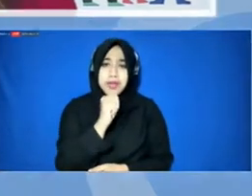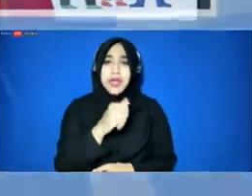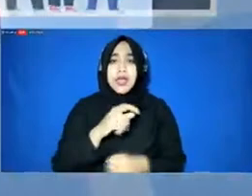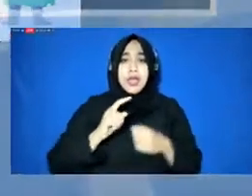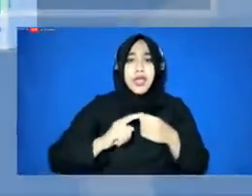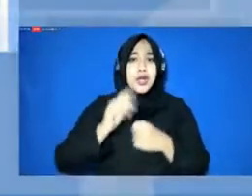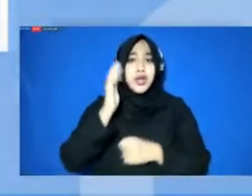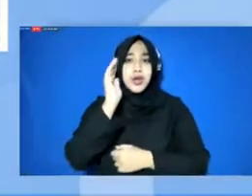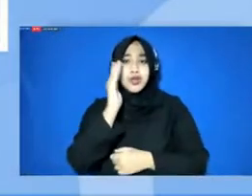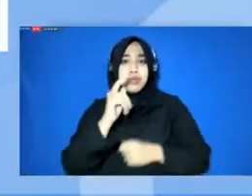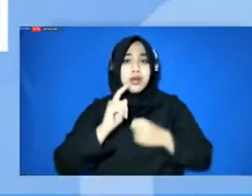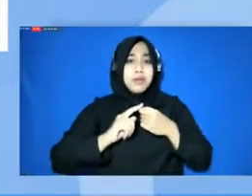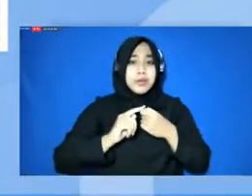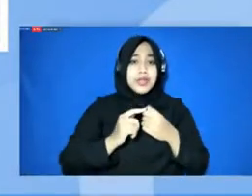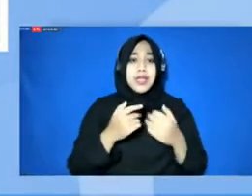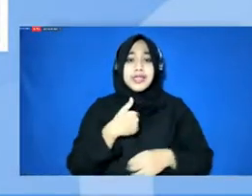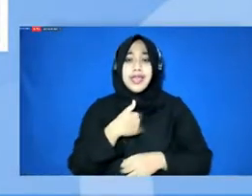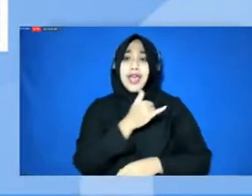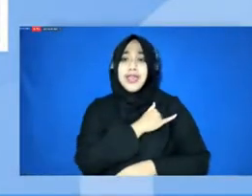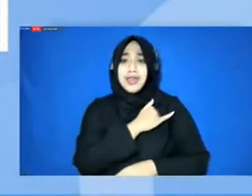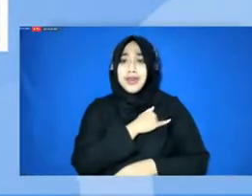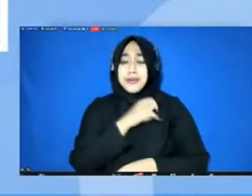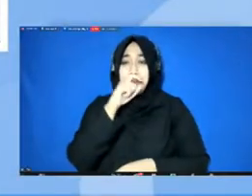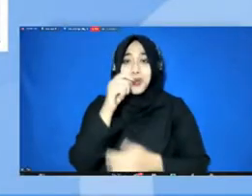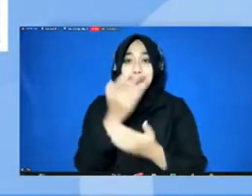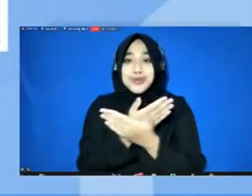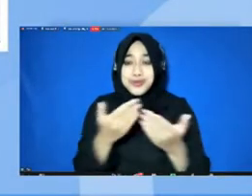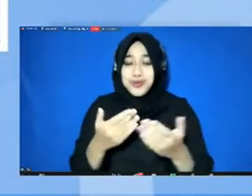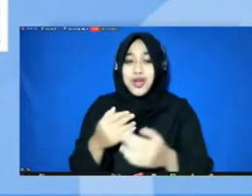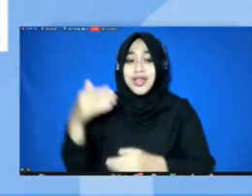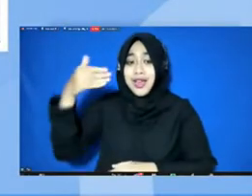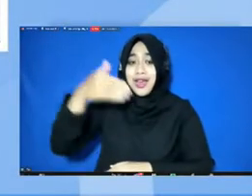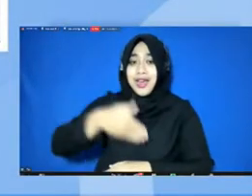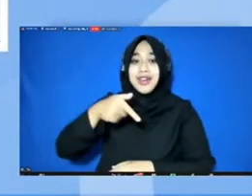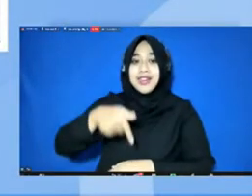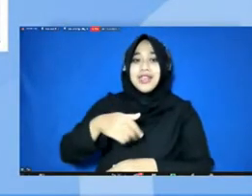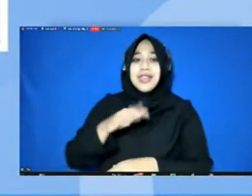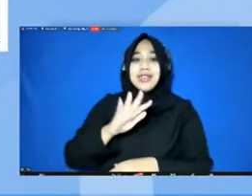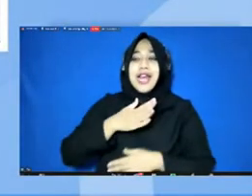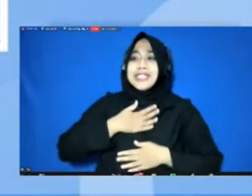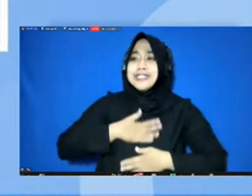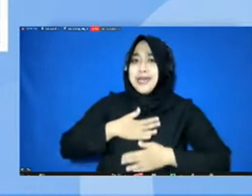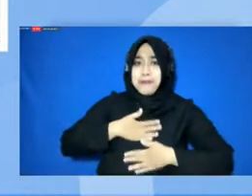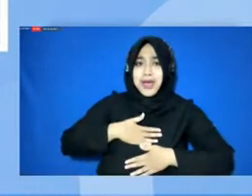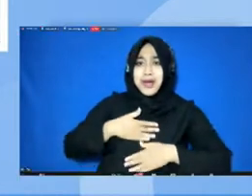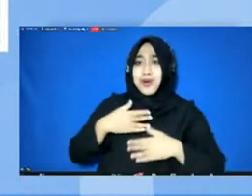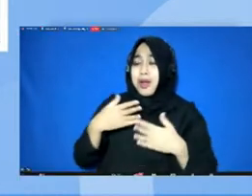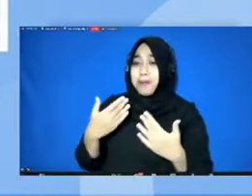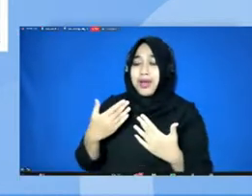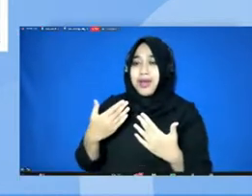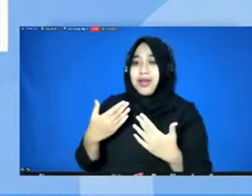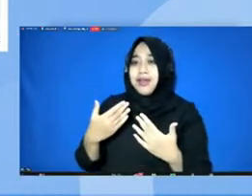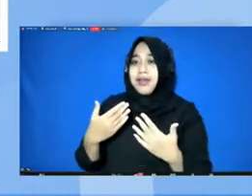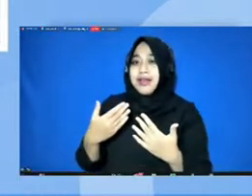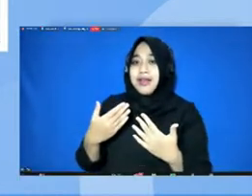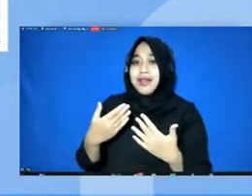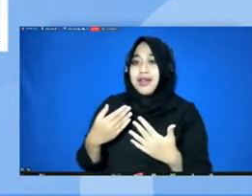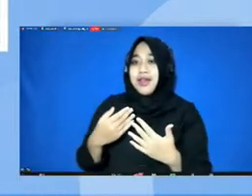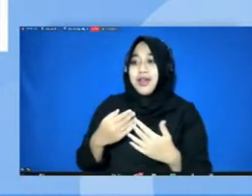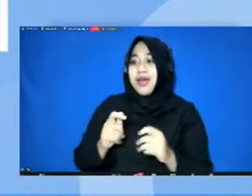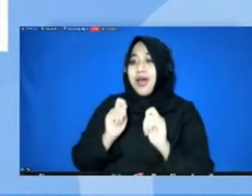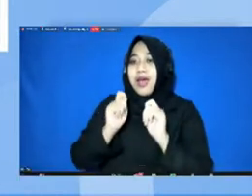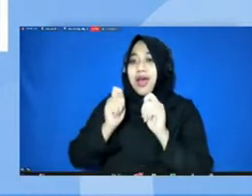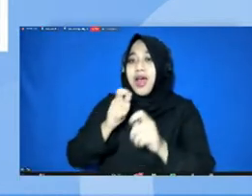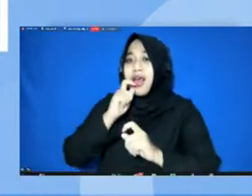dan para pembicara, sehingga saya yakin Bapak-Ibu peserta yang hadir di sini sudah tidak sabar untuk kemudian mengajukan pertanyaan, dan